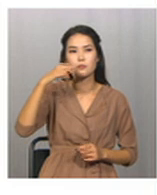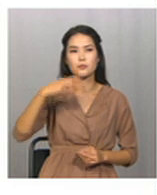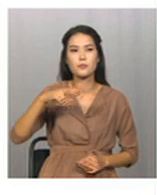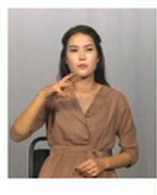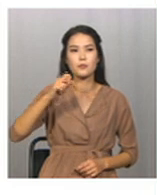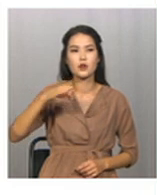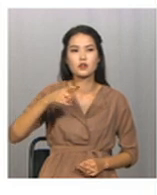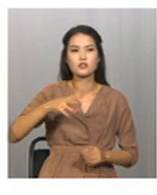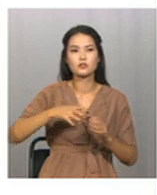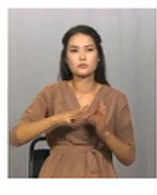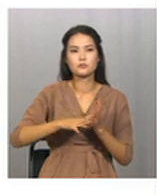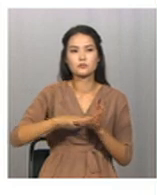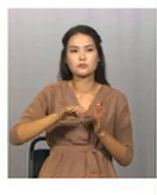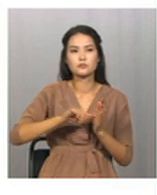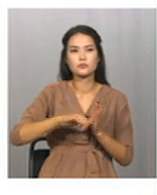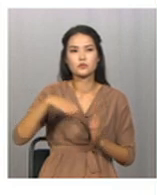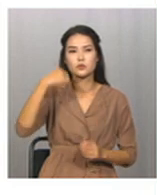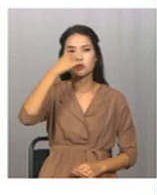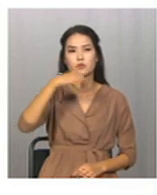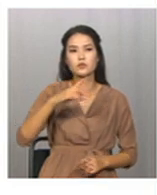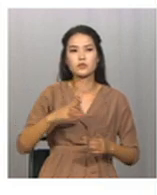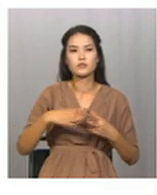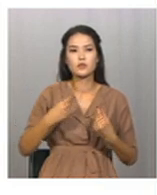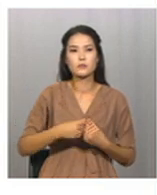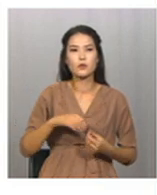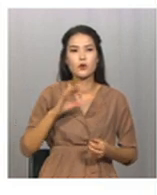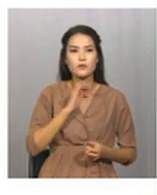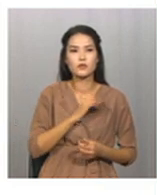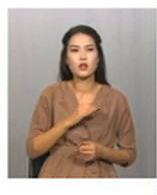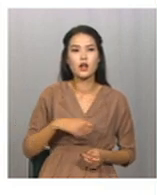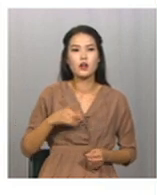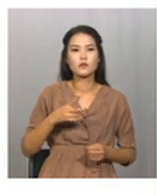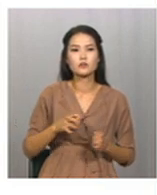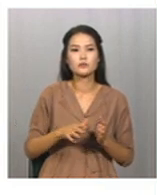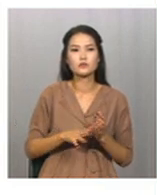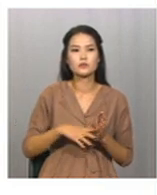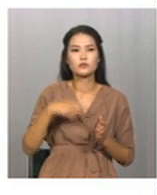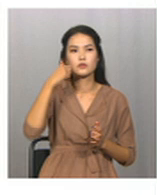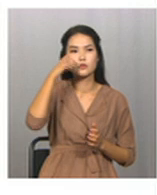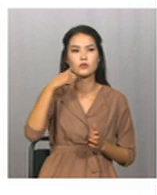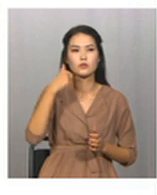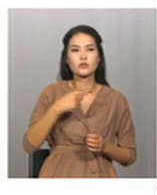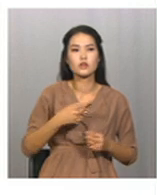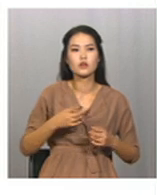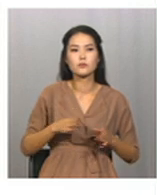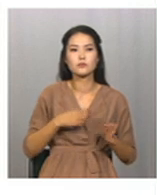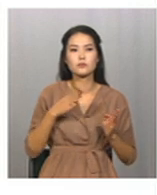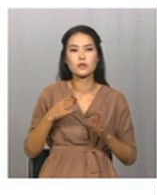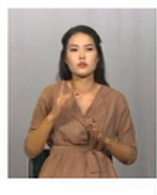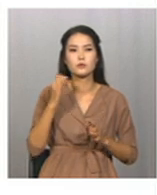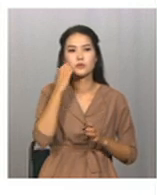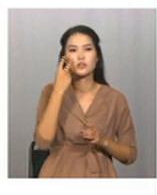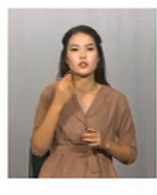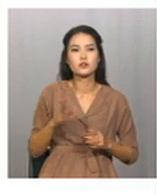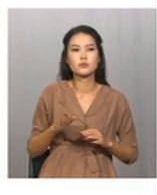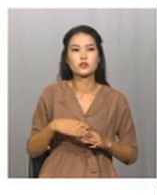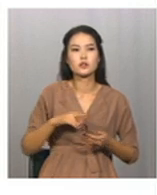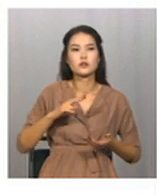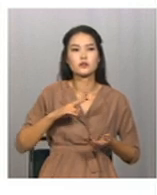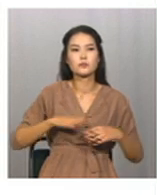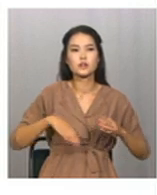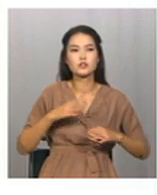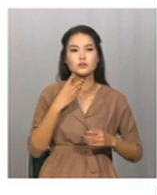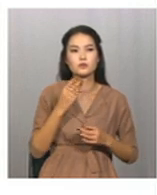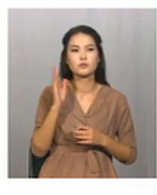мая 1956 года в семье офицера. В 1958 году родители переехали в Москву, где он окончил историко-филологическое